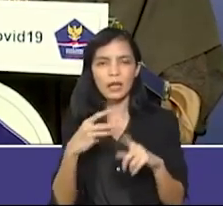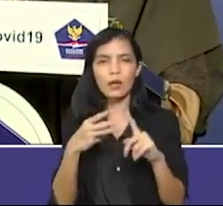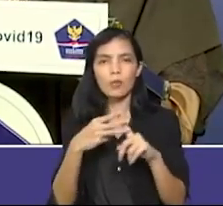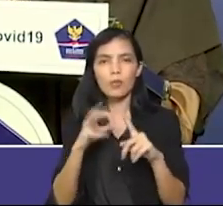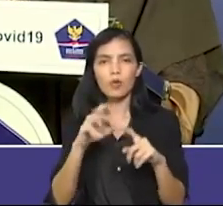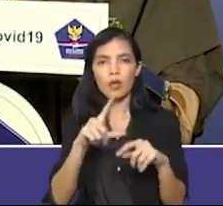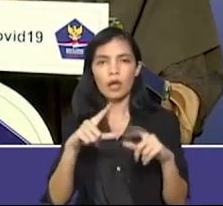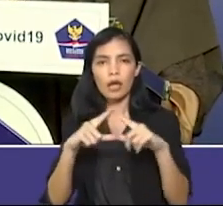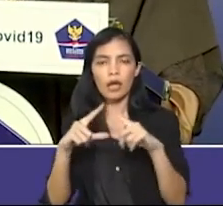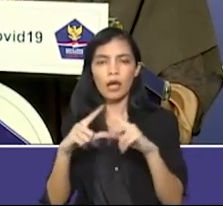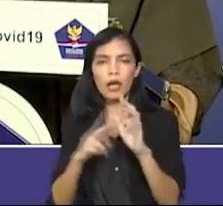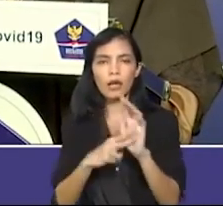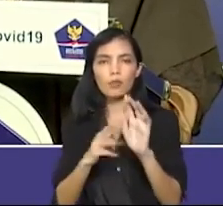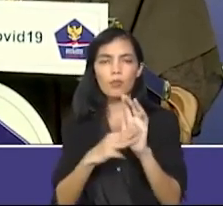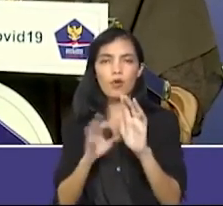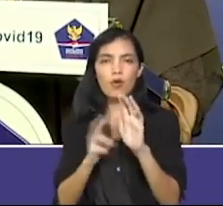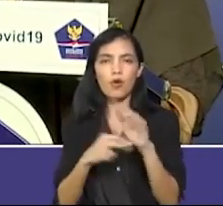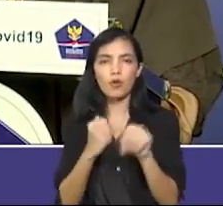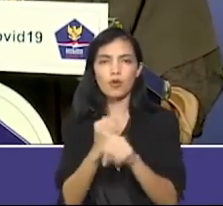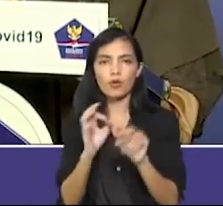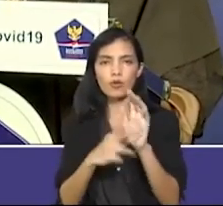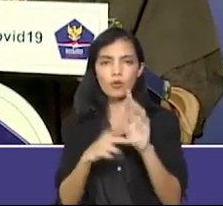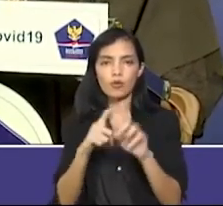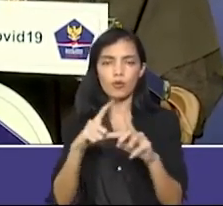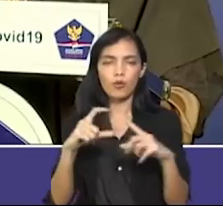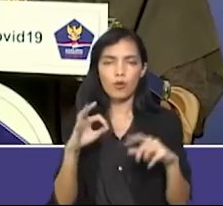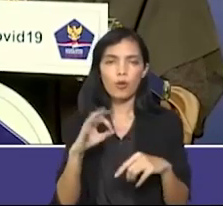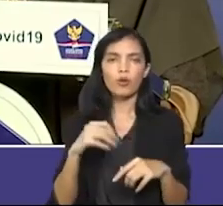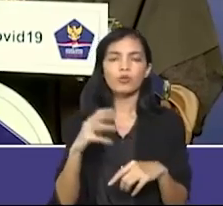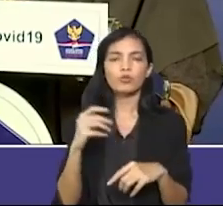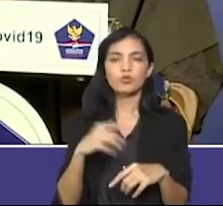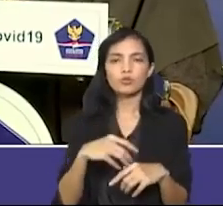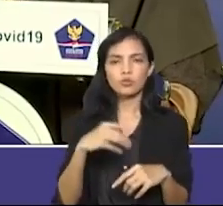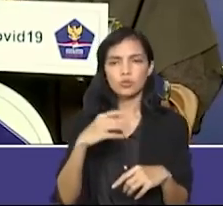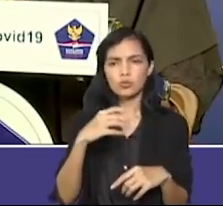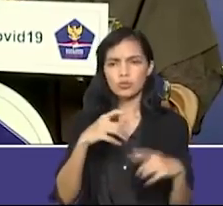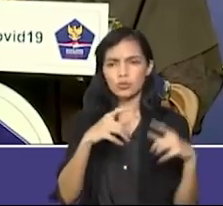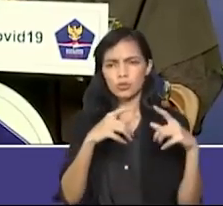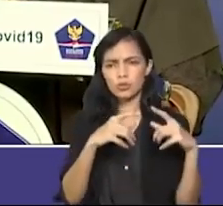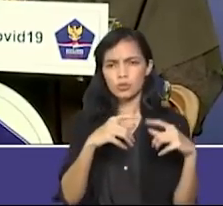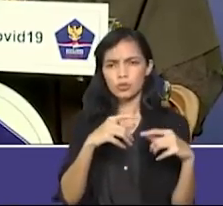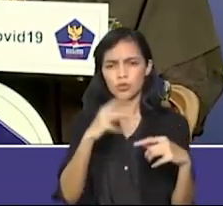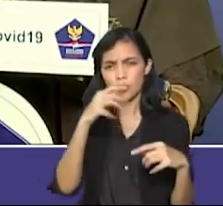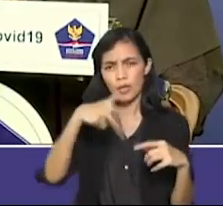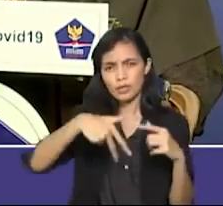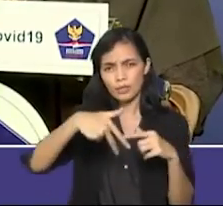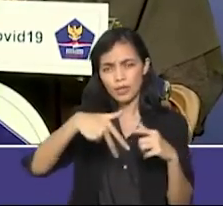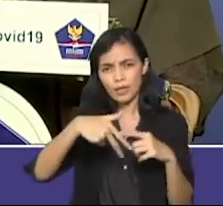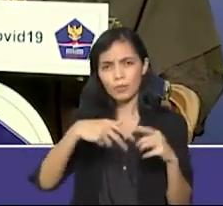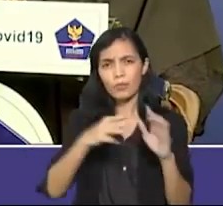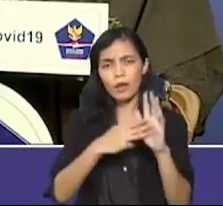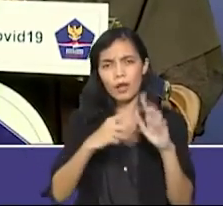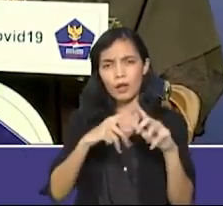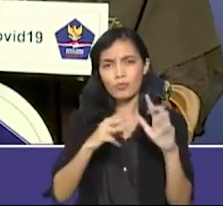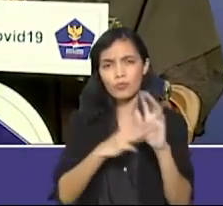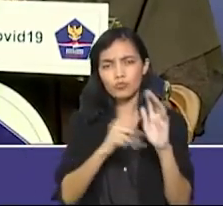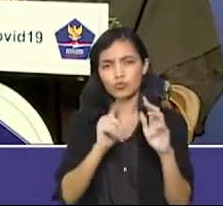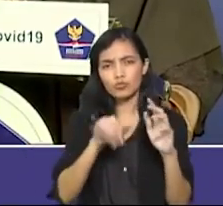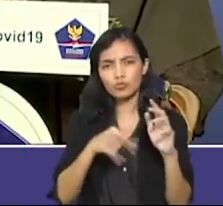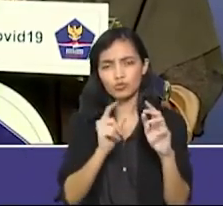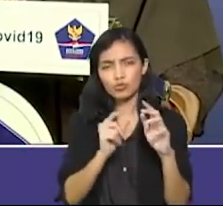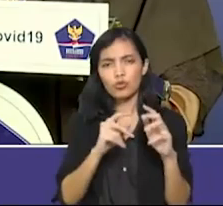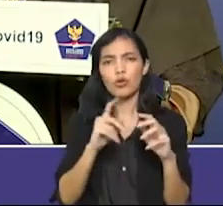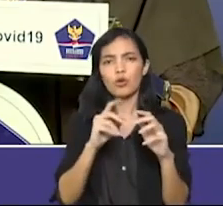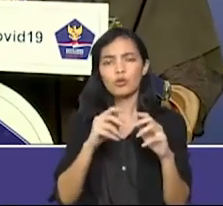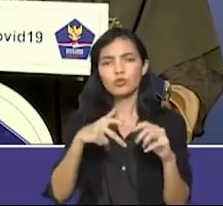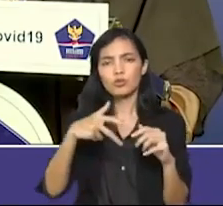Utara Provinsi Sulawesi Barat Mamuju Provinsi Sulawesi Tenggara Konawe Selatan